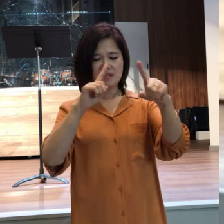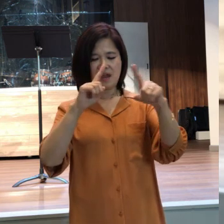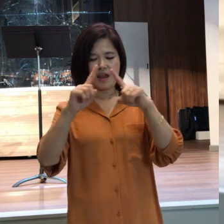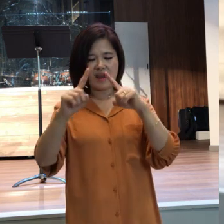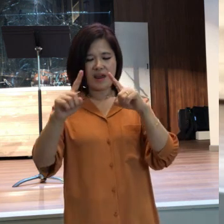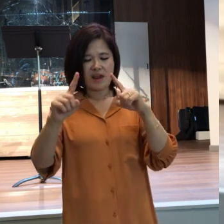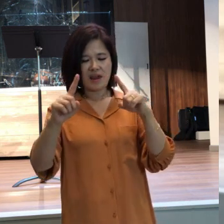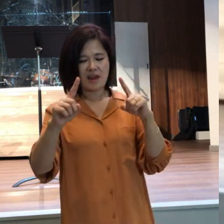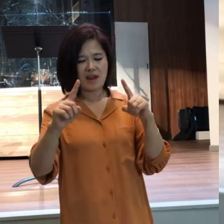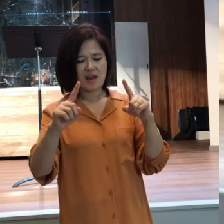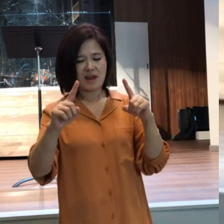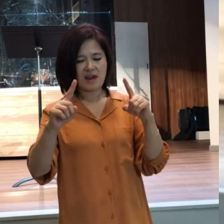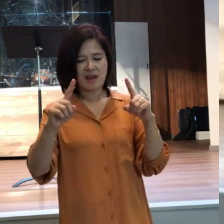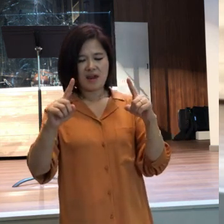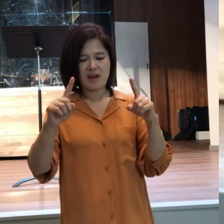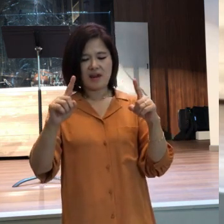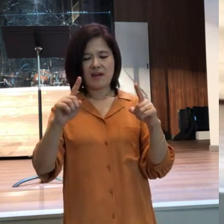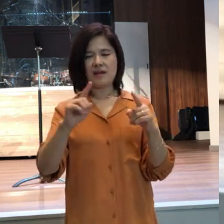말씀하시네.